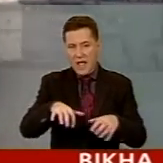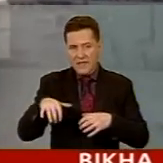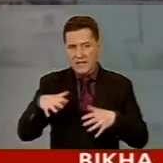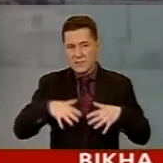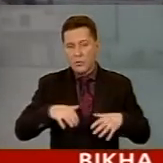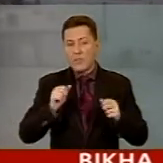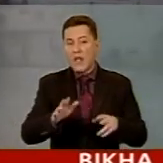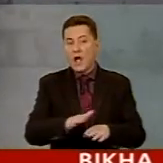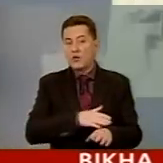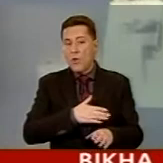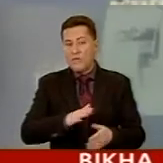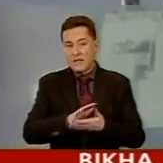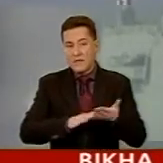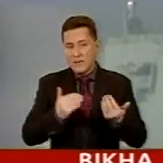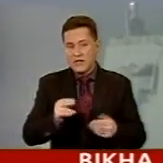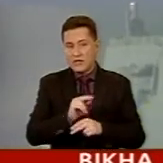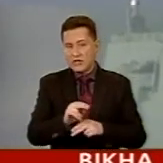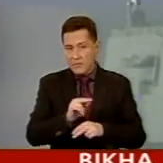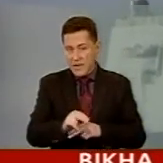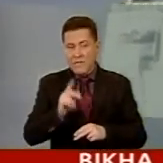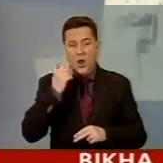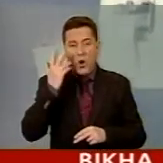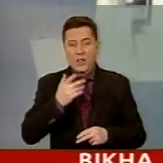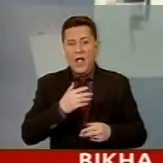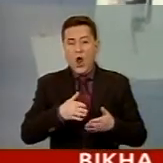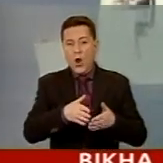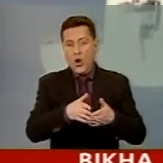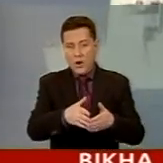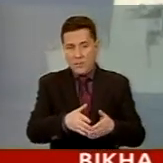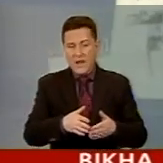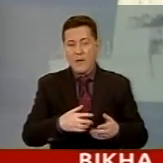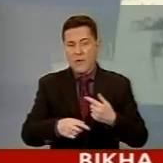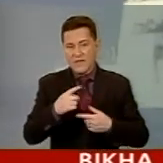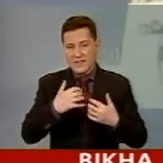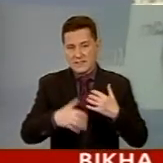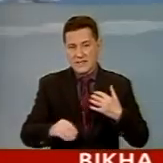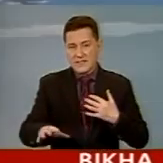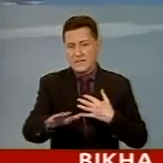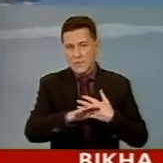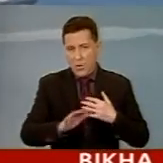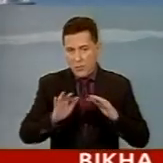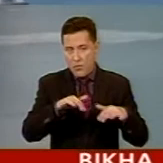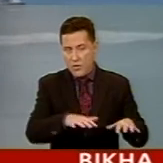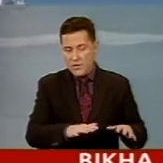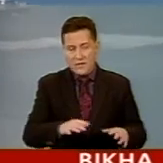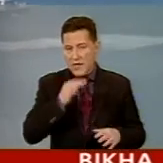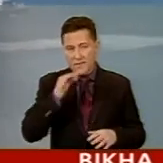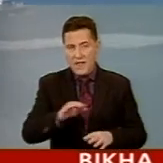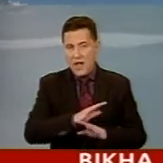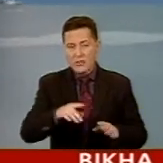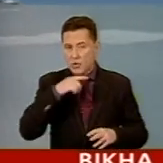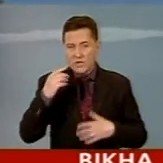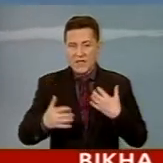довго триватимуть нинішні маневри і коли кораблі повернуться на свої бази в Середземномор'я, в альянсі не кажуть. От Росія неабияк